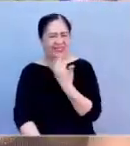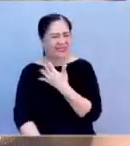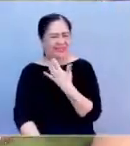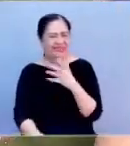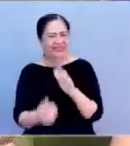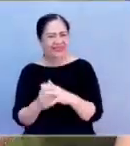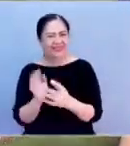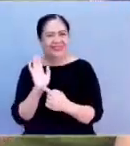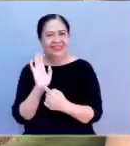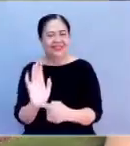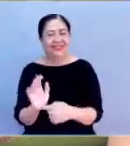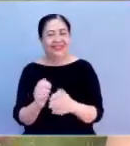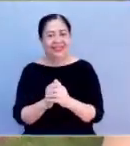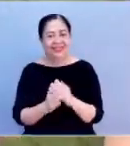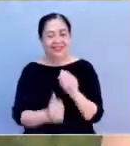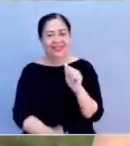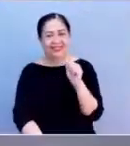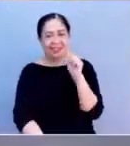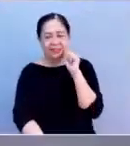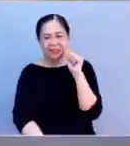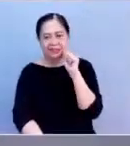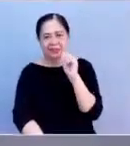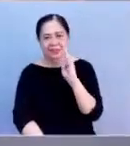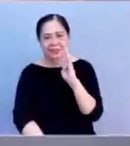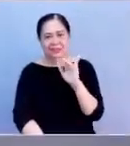po, si Miss Abby Abad. Abby!